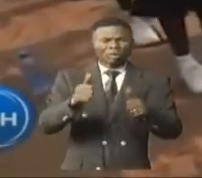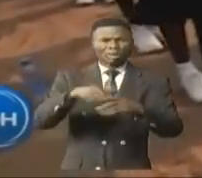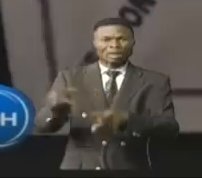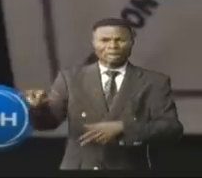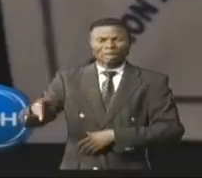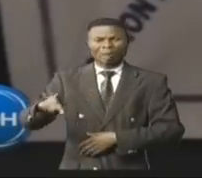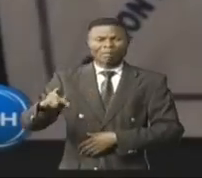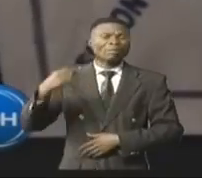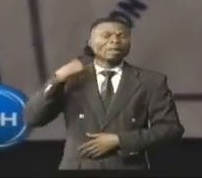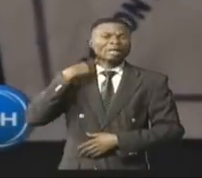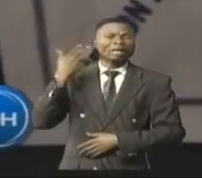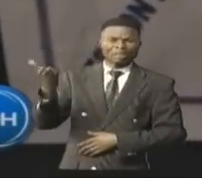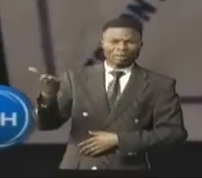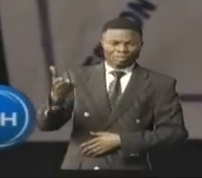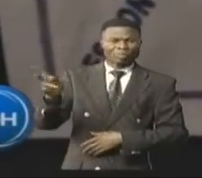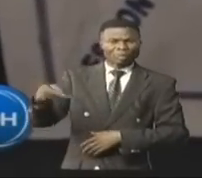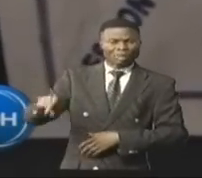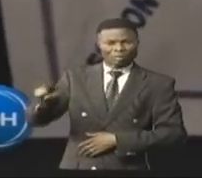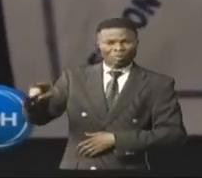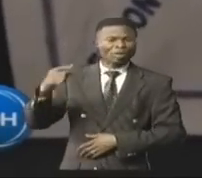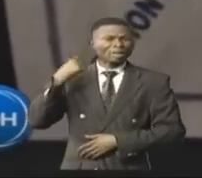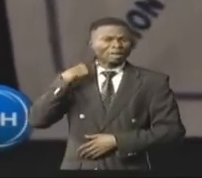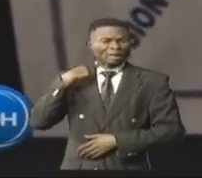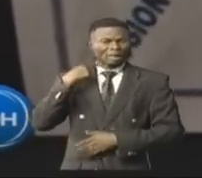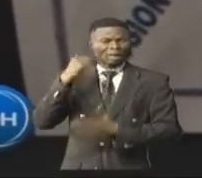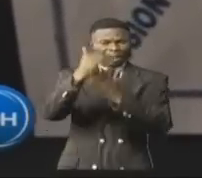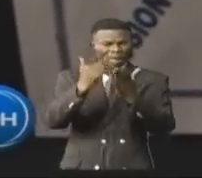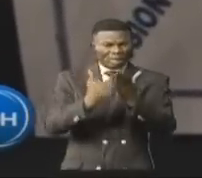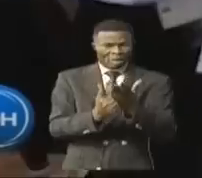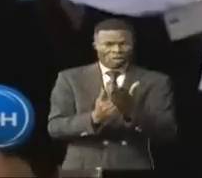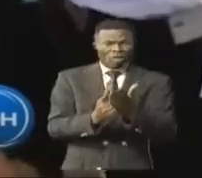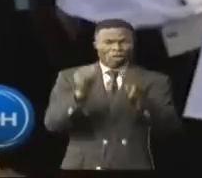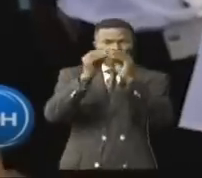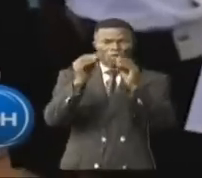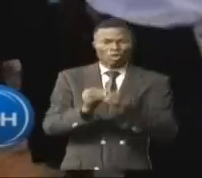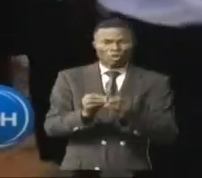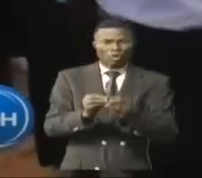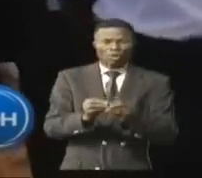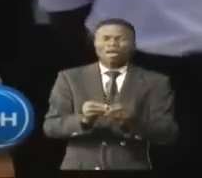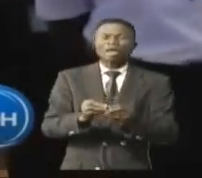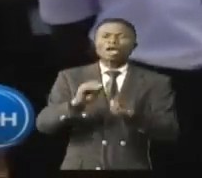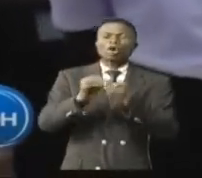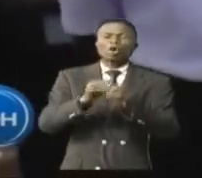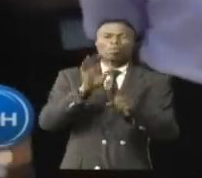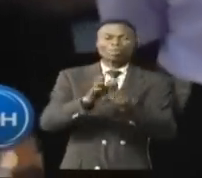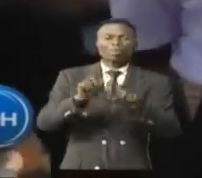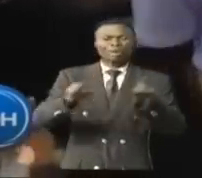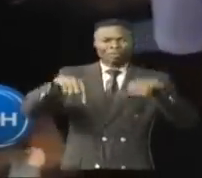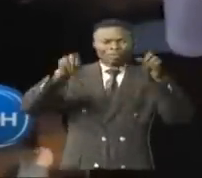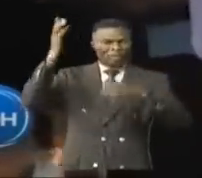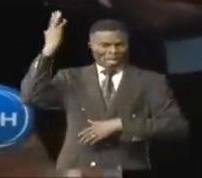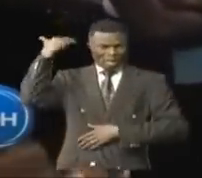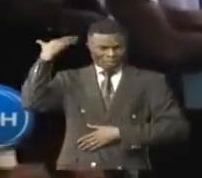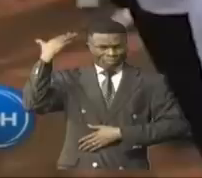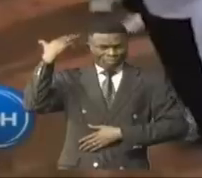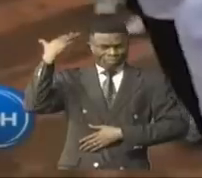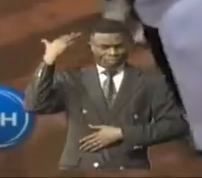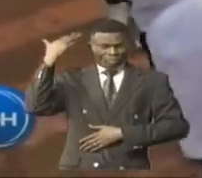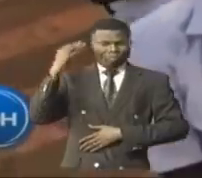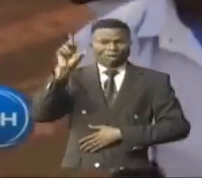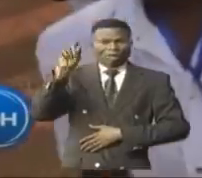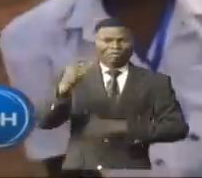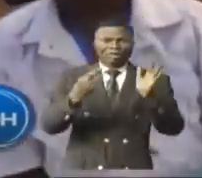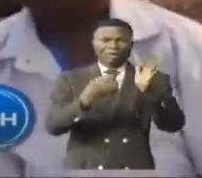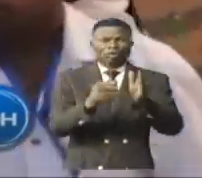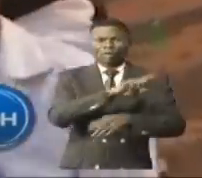province du Kwango. Cette province vient d'enregistrer cette année un chiffre record contrairement aux années précédentes. Plus de 28